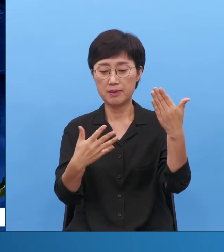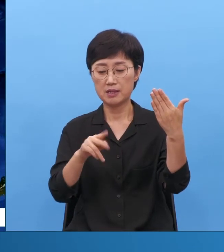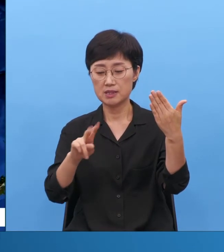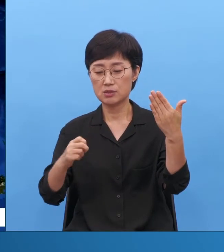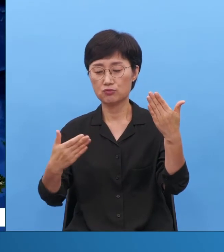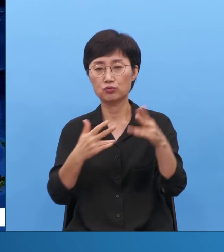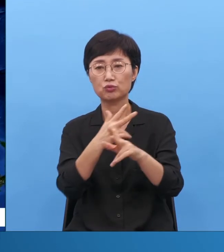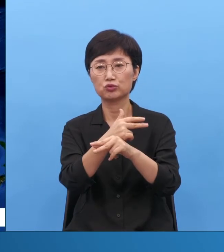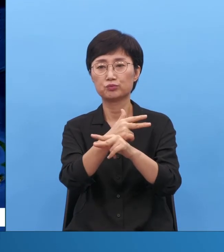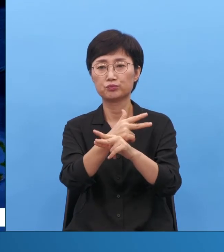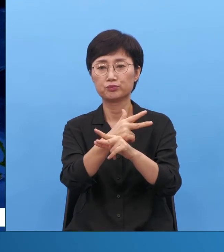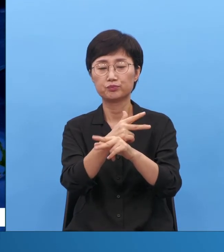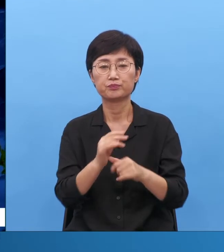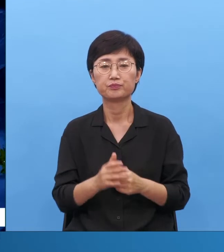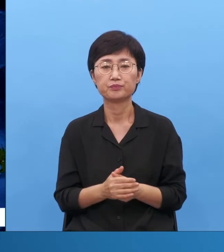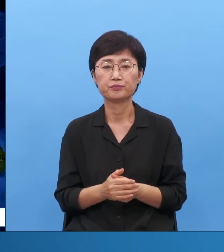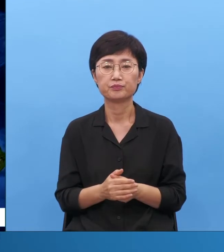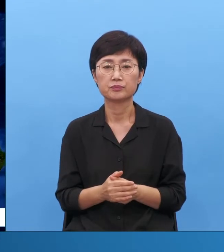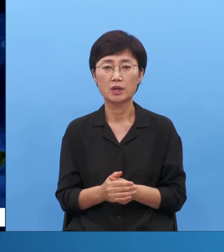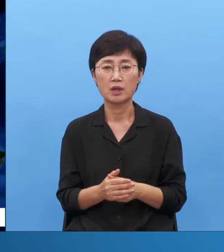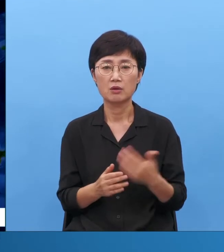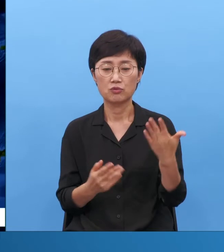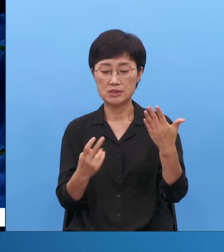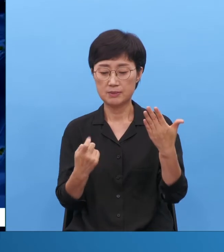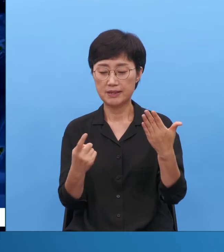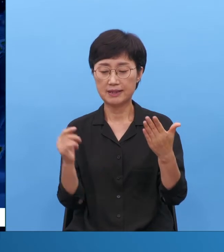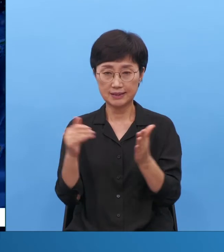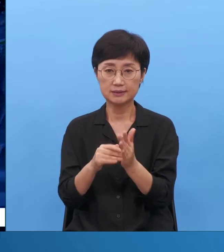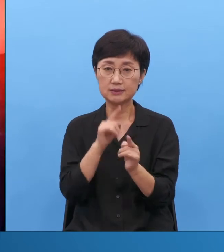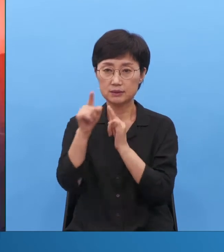줌으로 진행됩니다. 21일까지 등록받습니다.